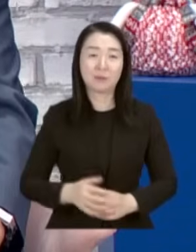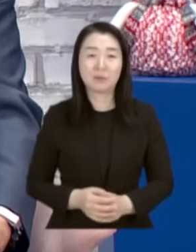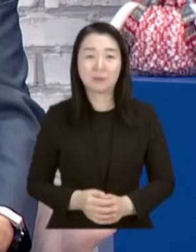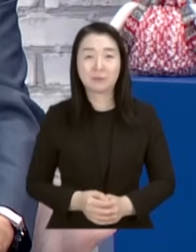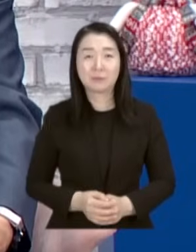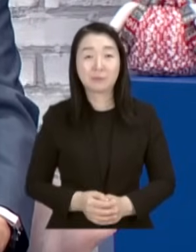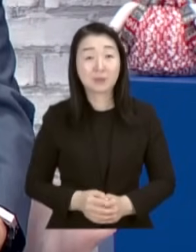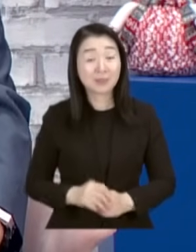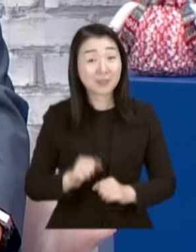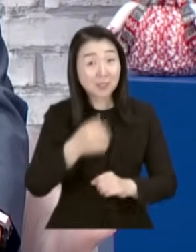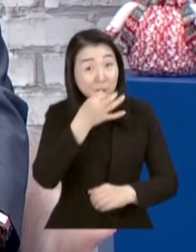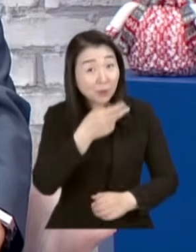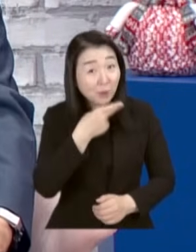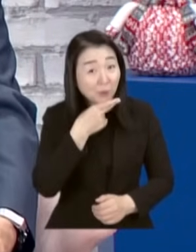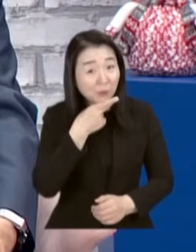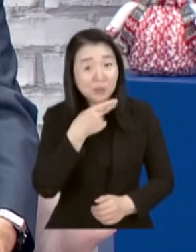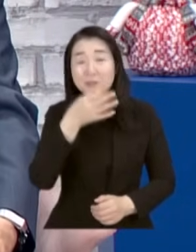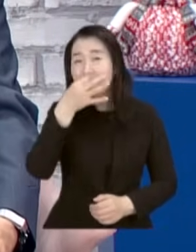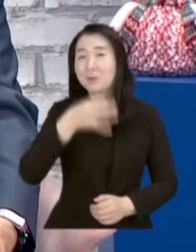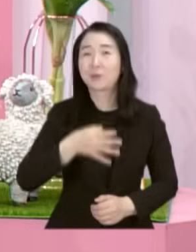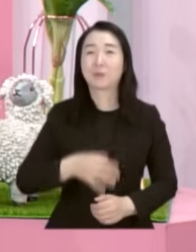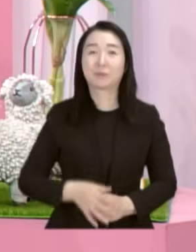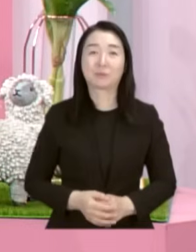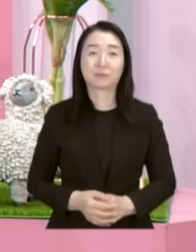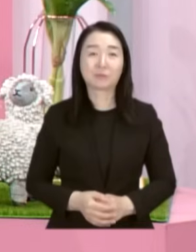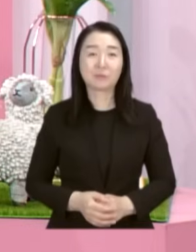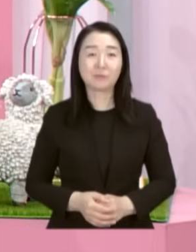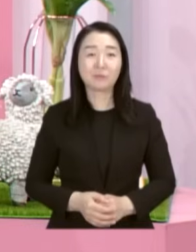그러게. 밥퍼 운동도 이거 힘들지 않으세요? 힘들죠.